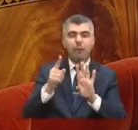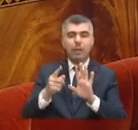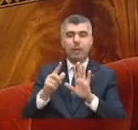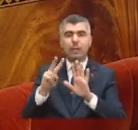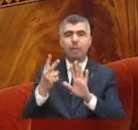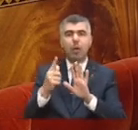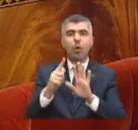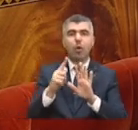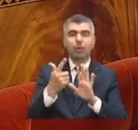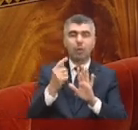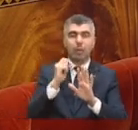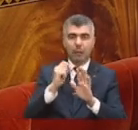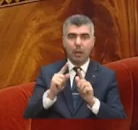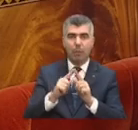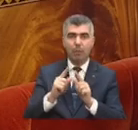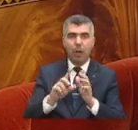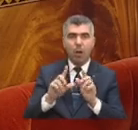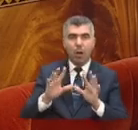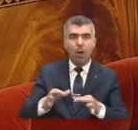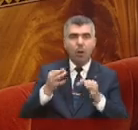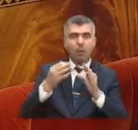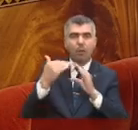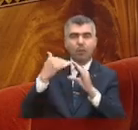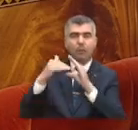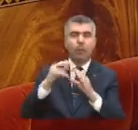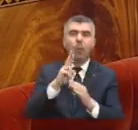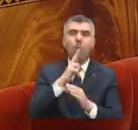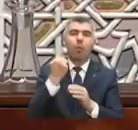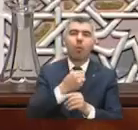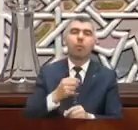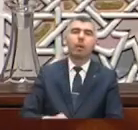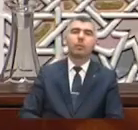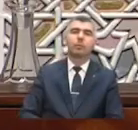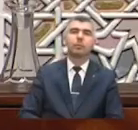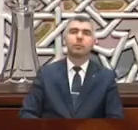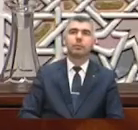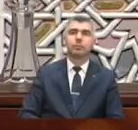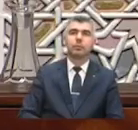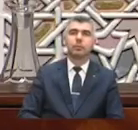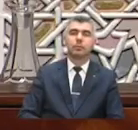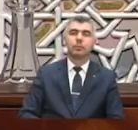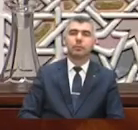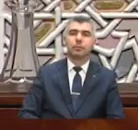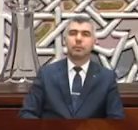87.27 من المقترحات القوانين التي توصلت بها الحكومة. شكرا.